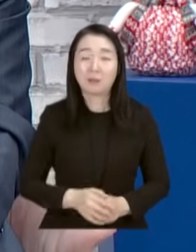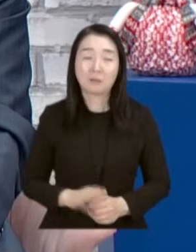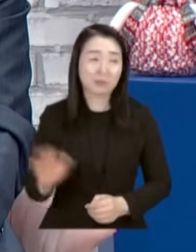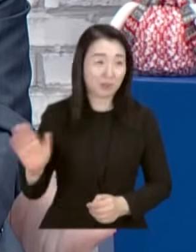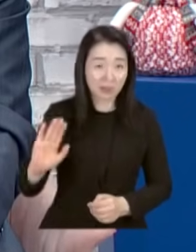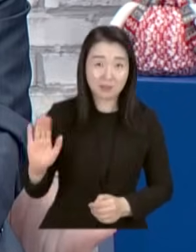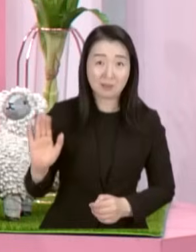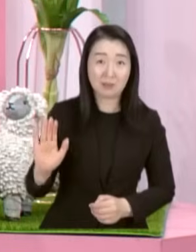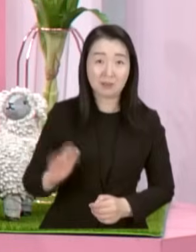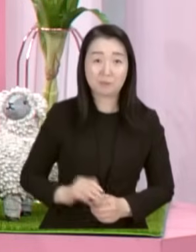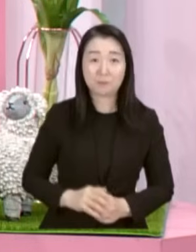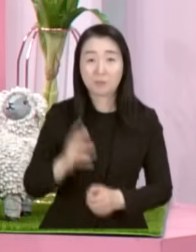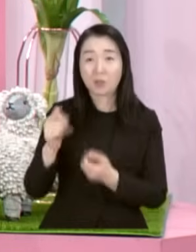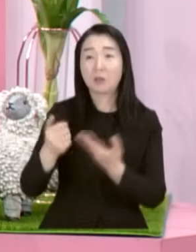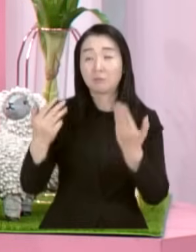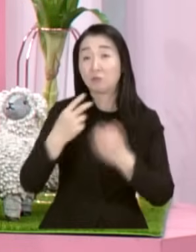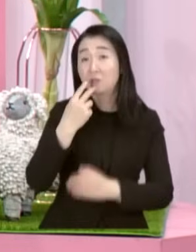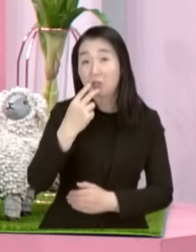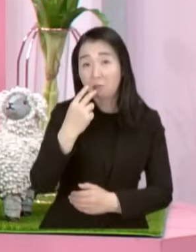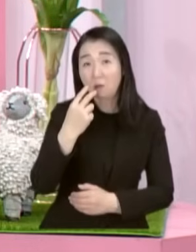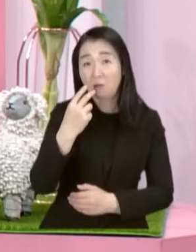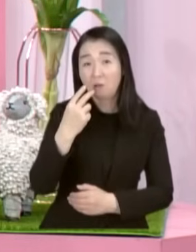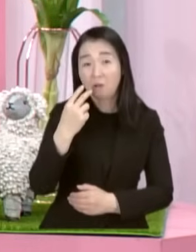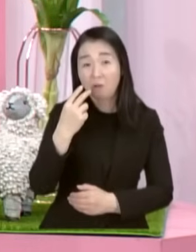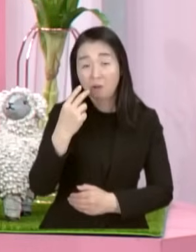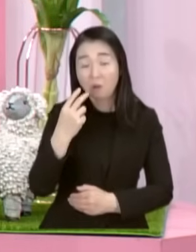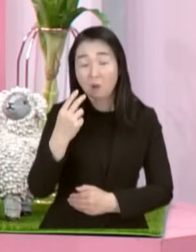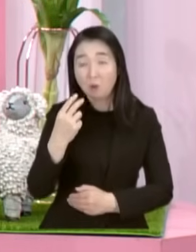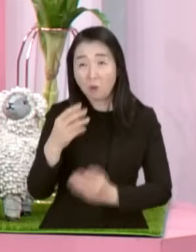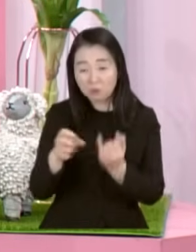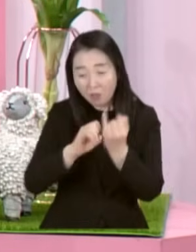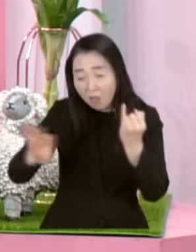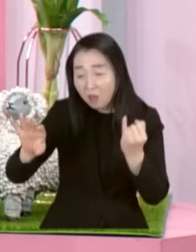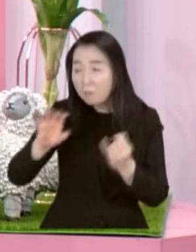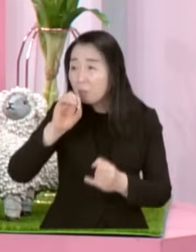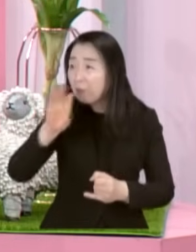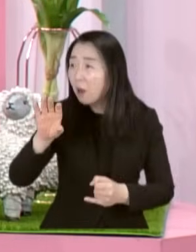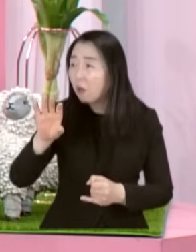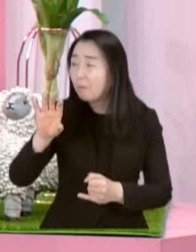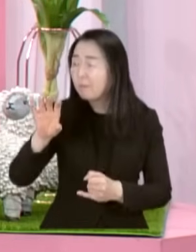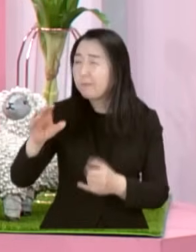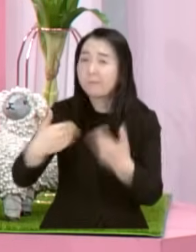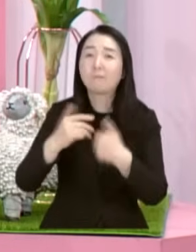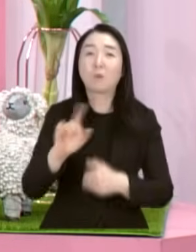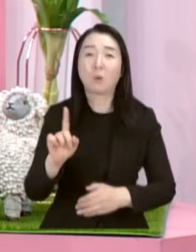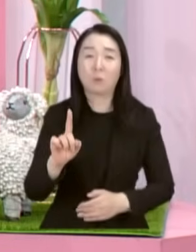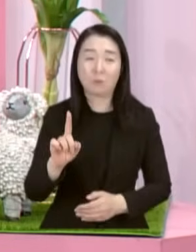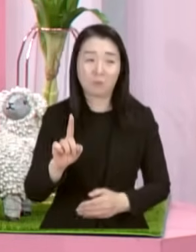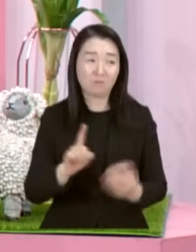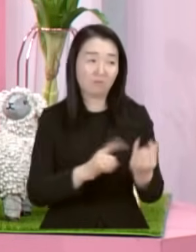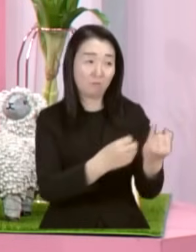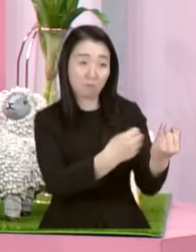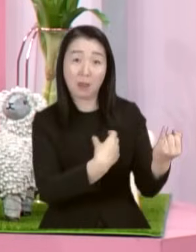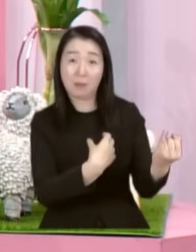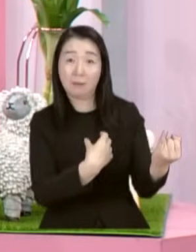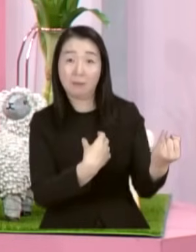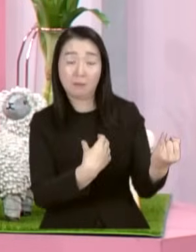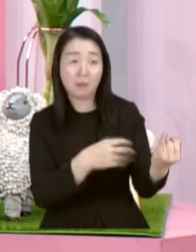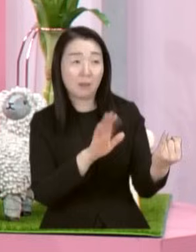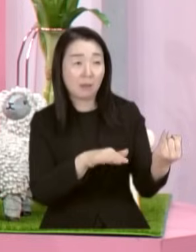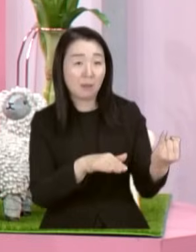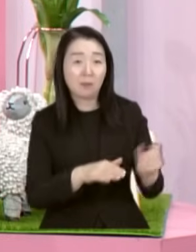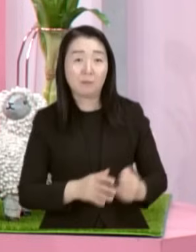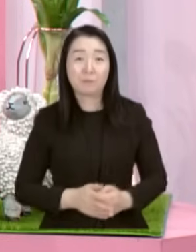이건 아닌데 하나님이 주신 생명 어떻게 저렇게 마음대로 말하나 저한테 얘기하는 거예요. 여보